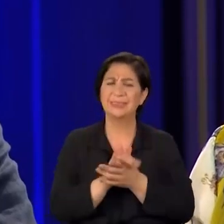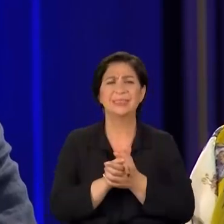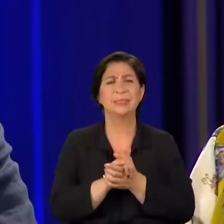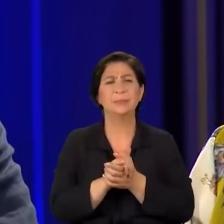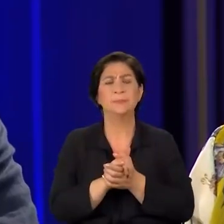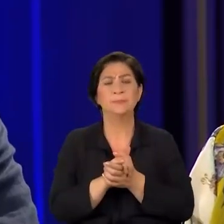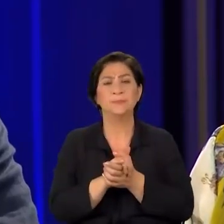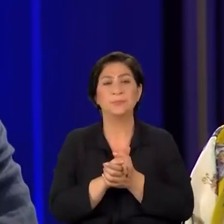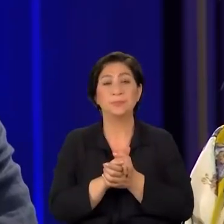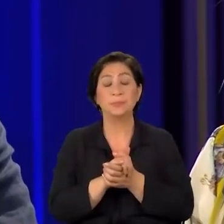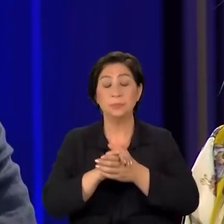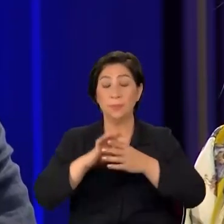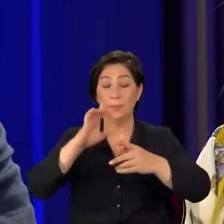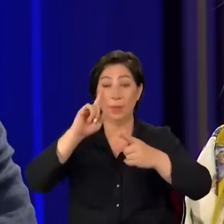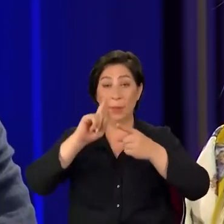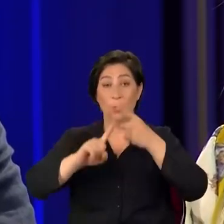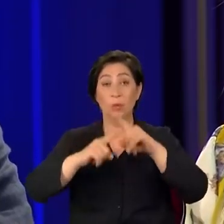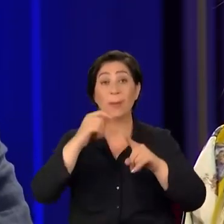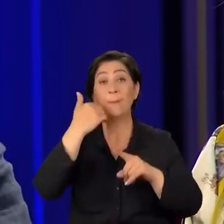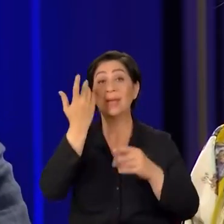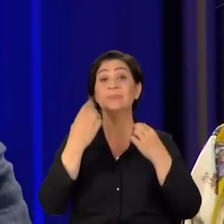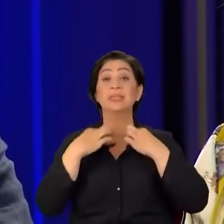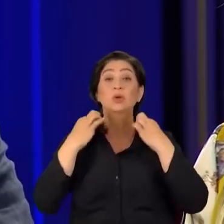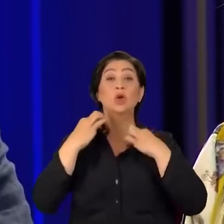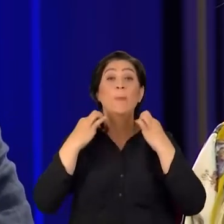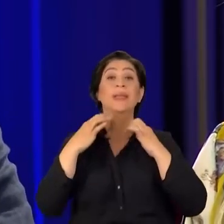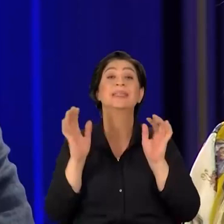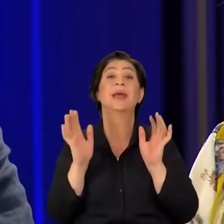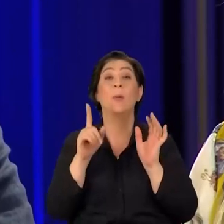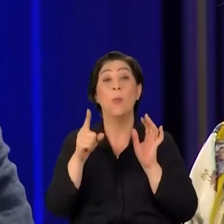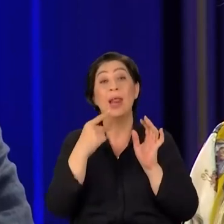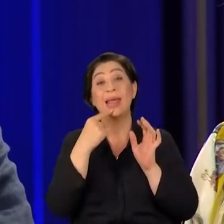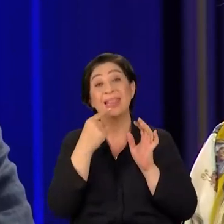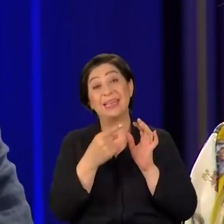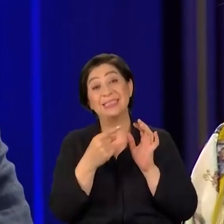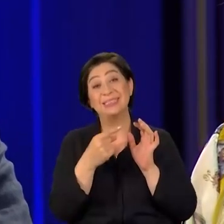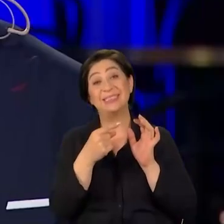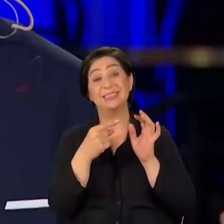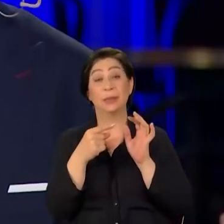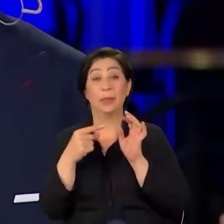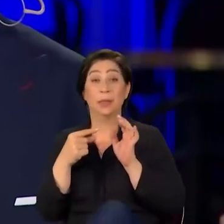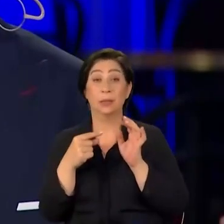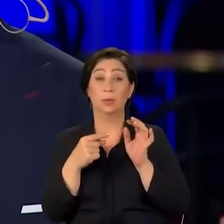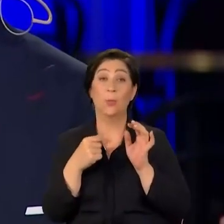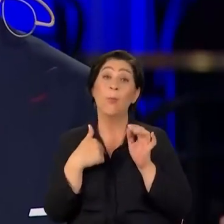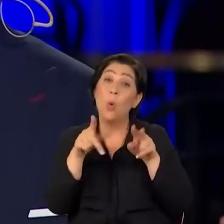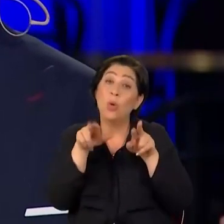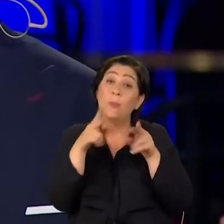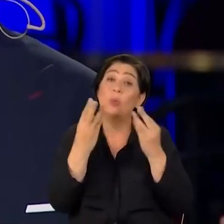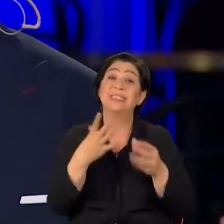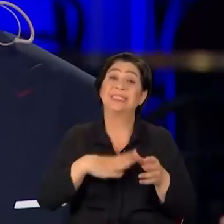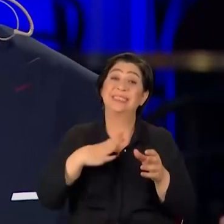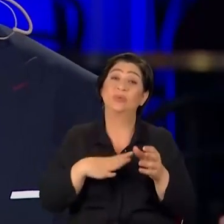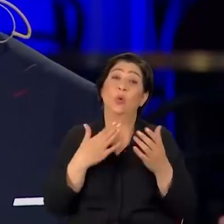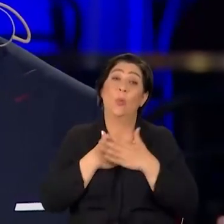Yani şöyle söyleyelim. Siyaset beyaz bir gömlek değil. Böyle derseniz... Bana hiç işte öyle olmasını istiyorum. Öyle olmaması lazım.